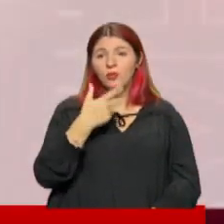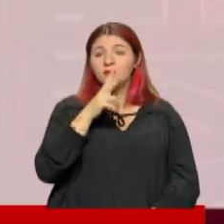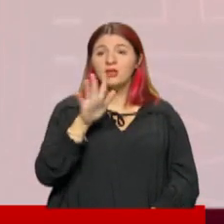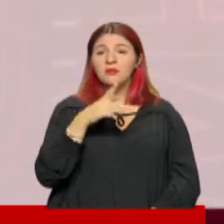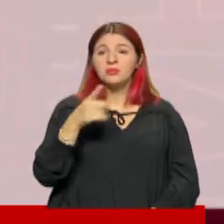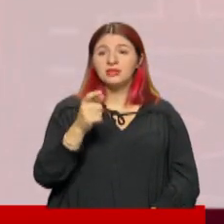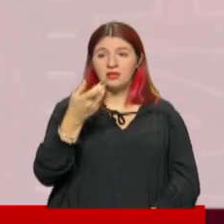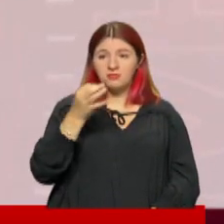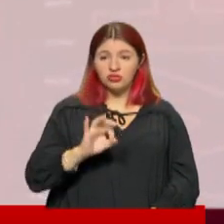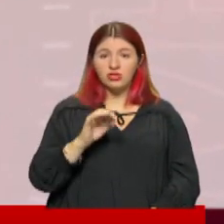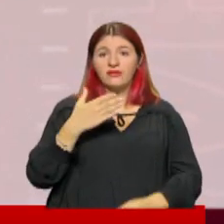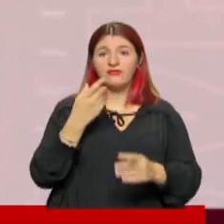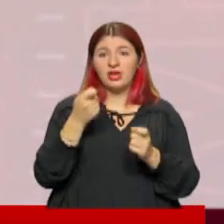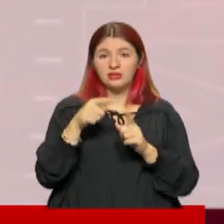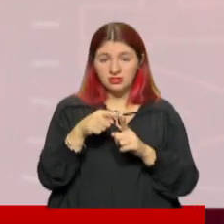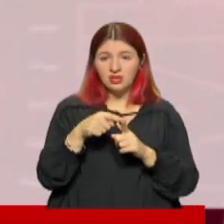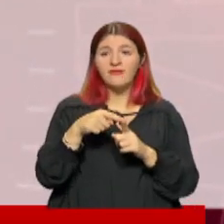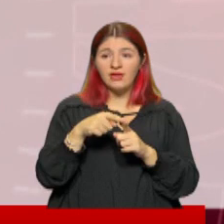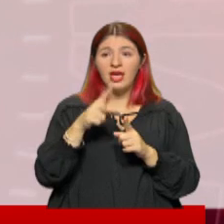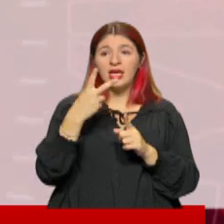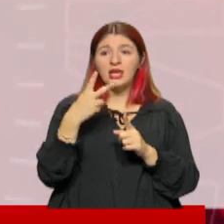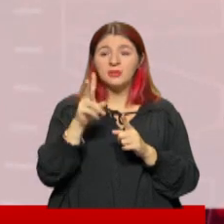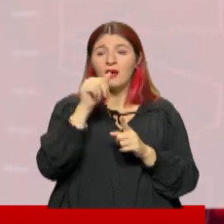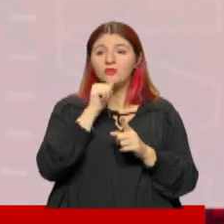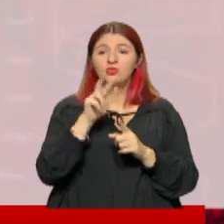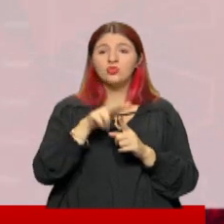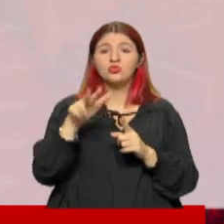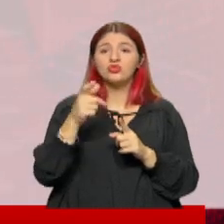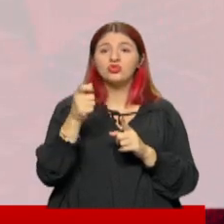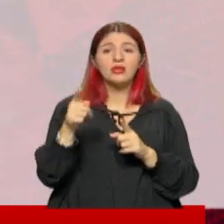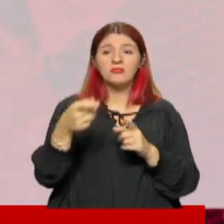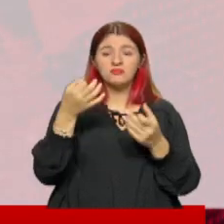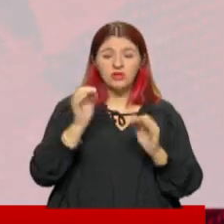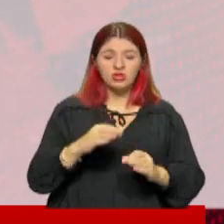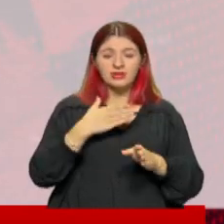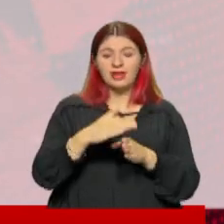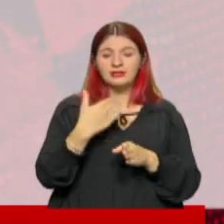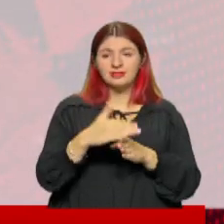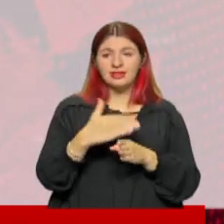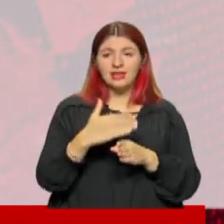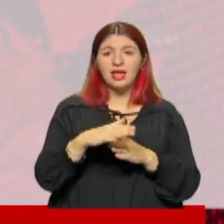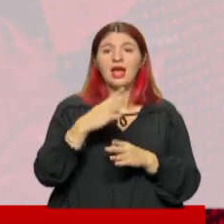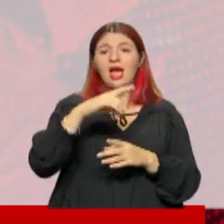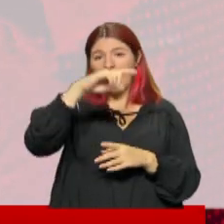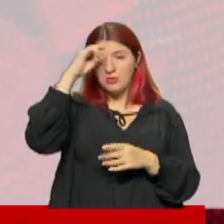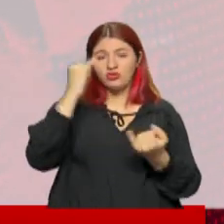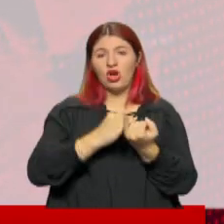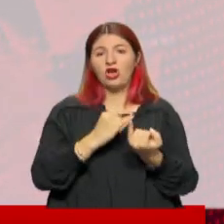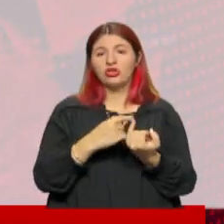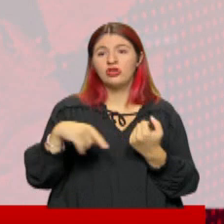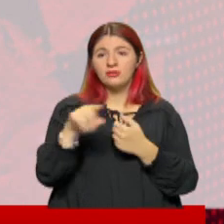350 bin liradan başlayan fiyatlar ve 2633 liradan başlayan taksitlerle Emekçi